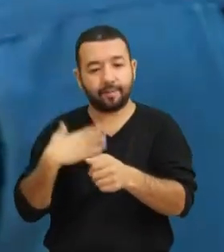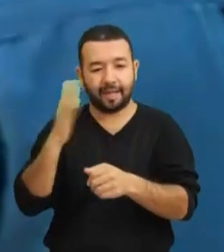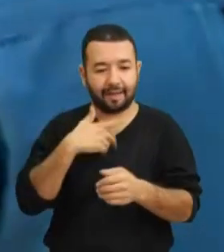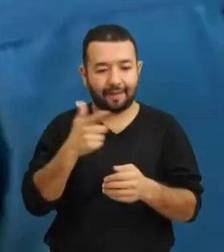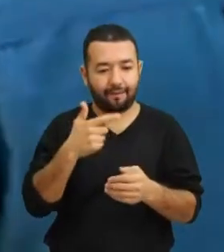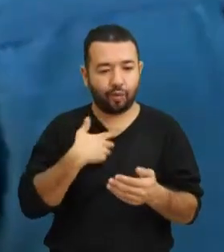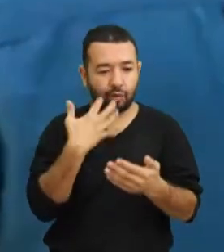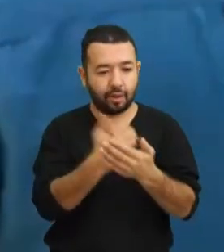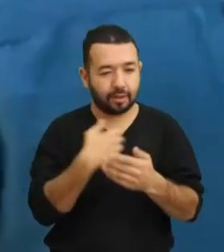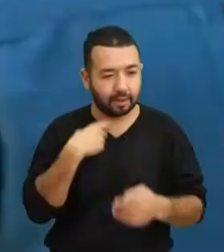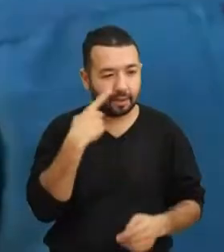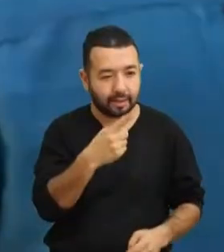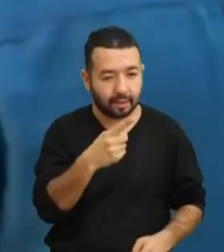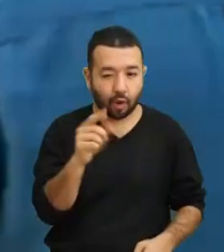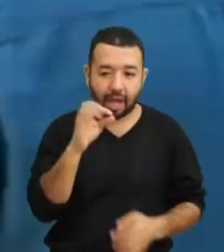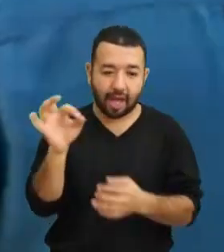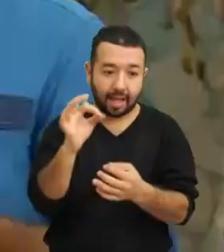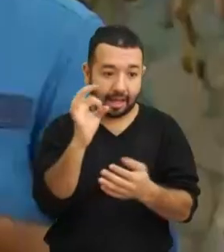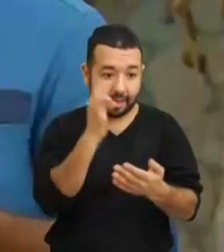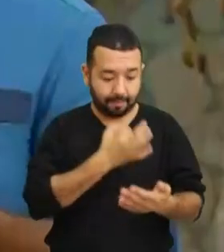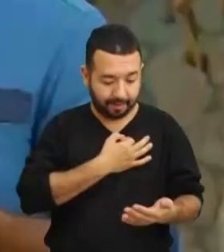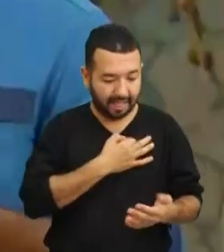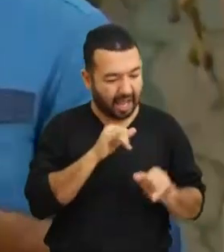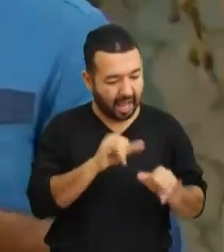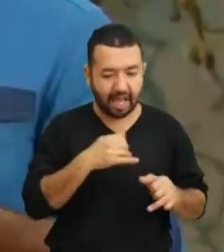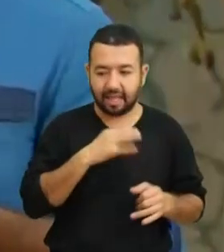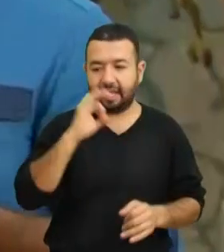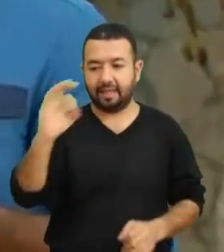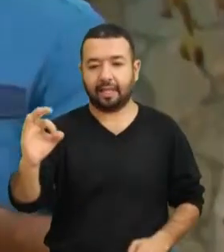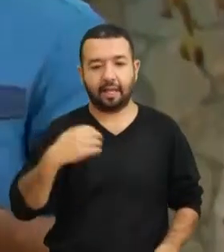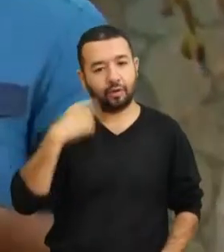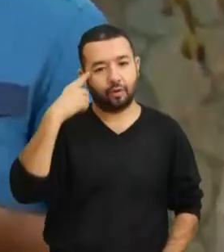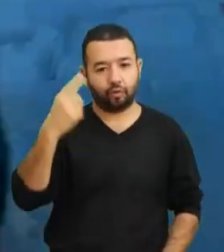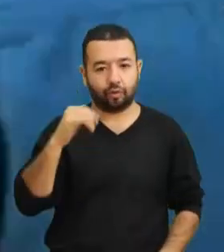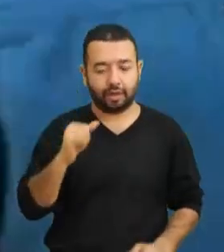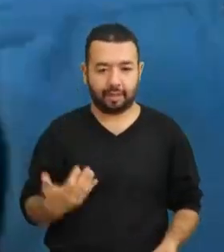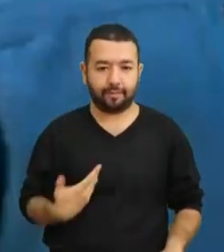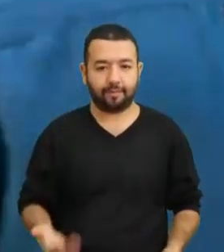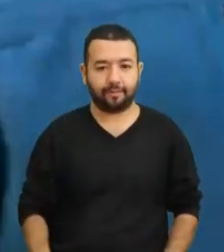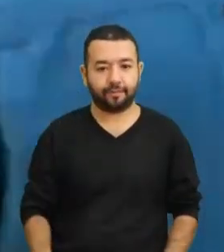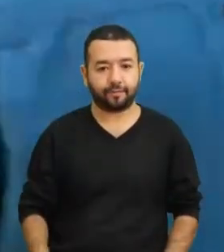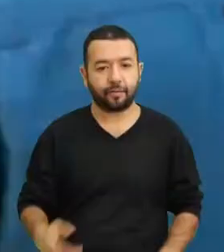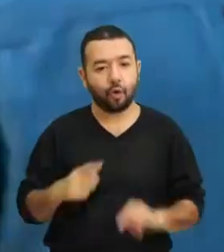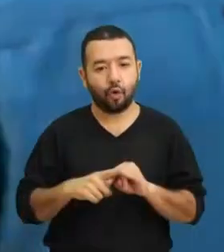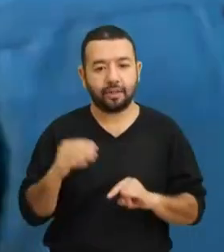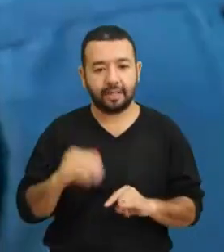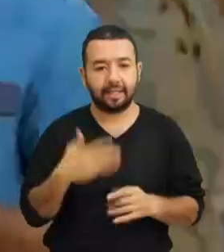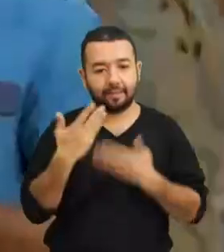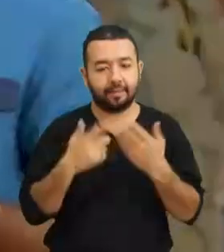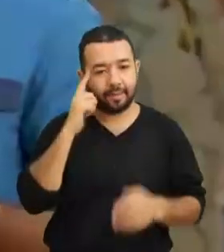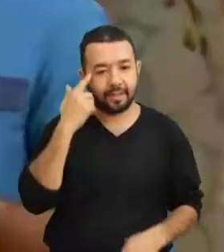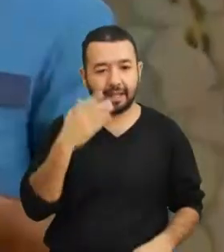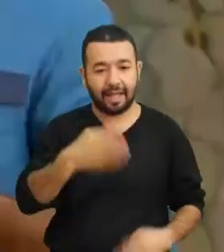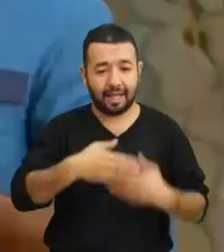kare kare bakalım bize ne takmış, onu izleriz. Şöyle be adam, sen bensin tamam mı? Hoş geldiniz, hoş geldiniz,